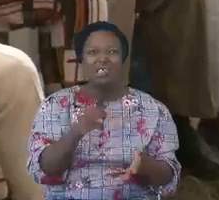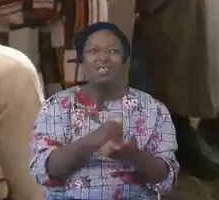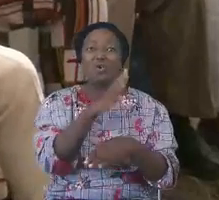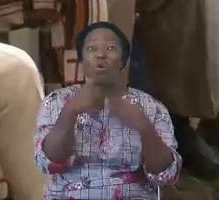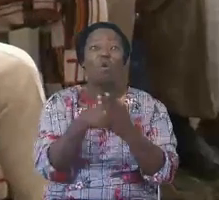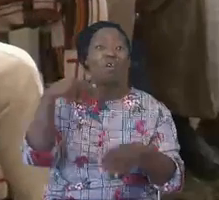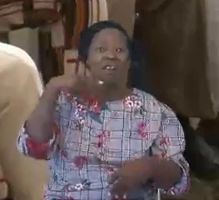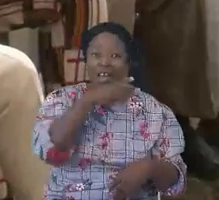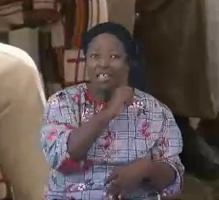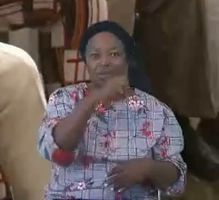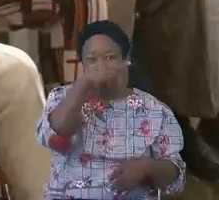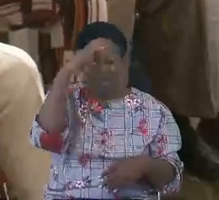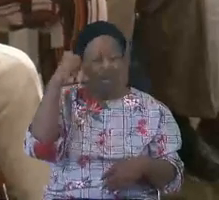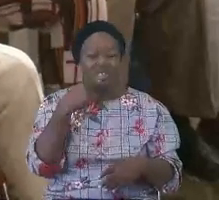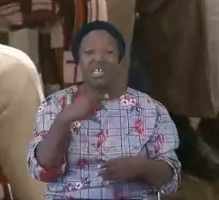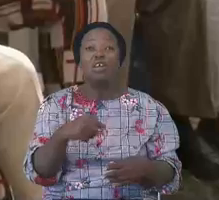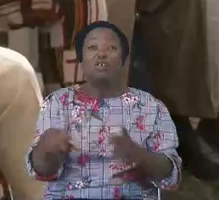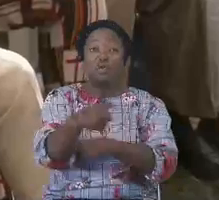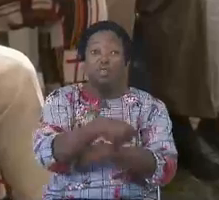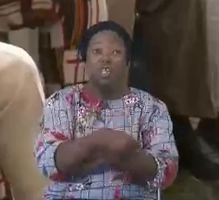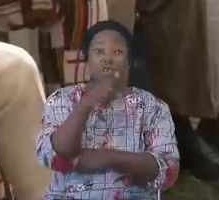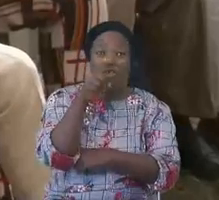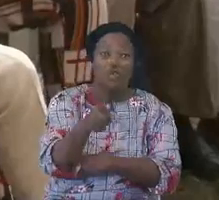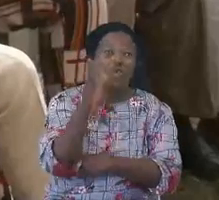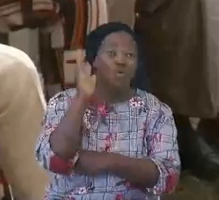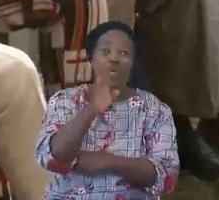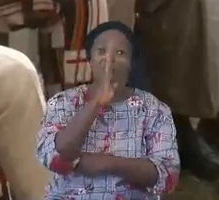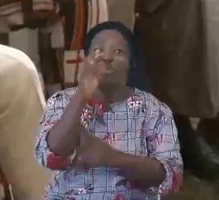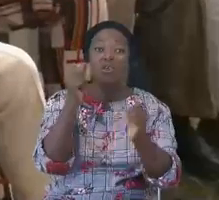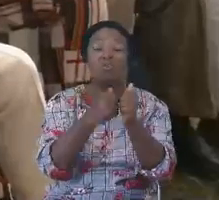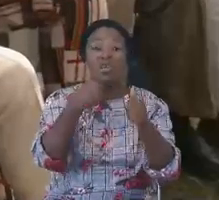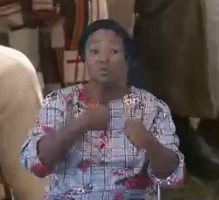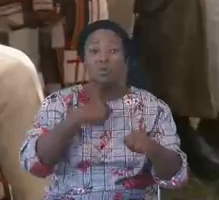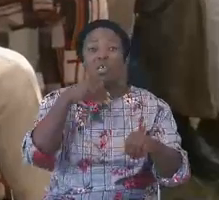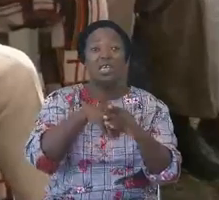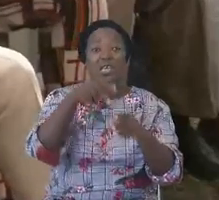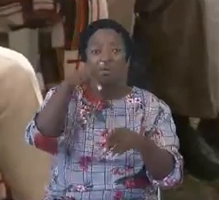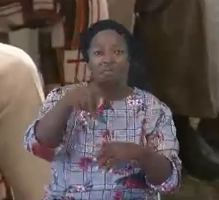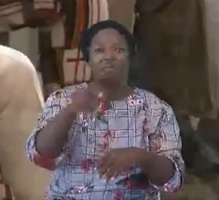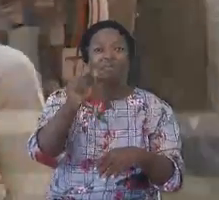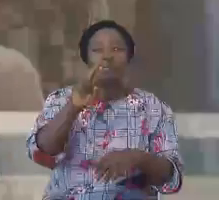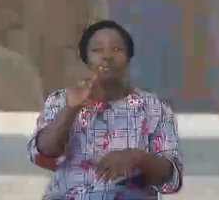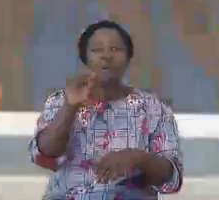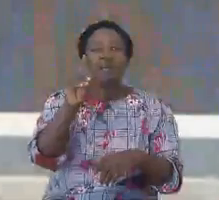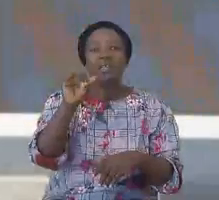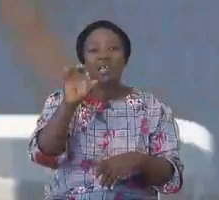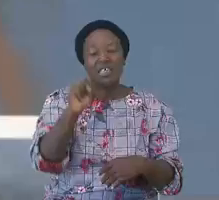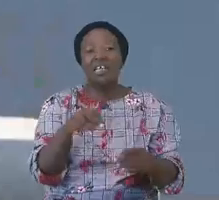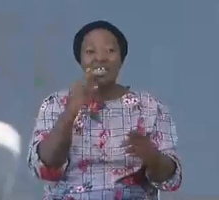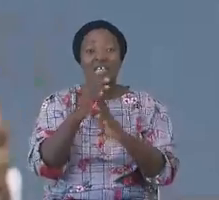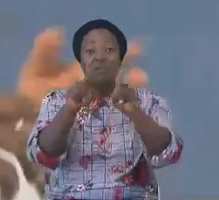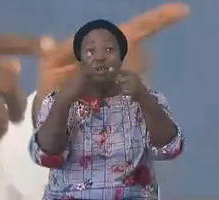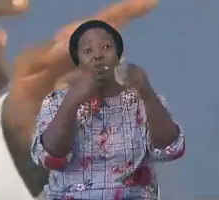n'importe quoi. Il a dit, oh, aujourd'hui, tu seras avec moi dans le paradis. Il est allé au